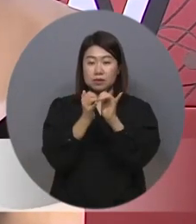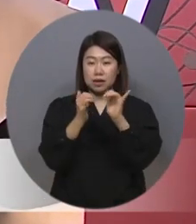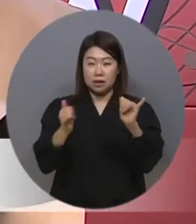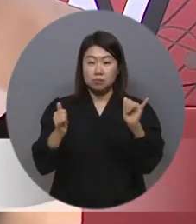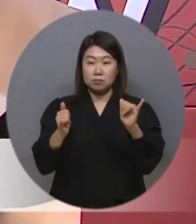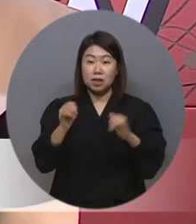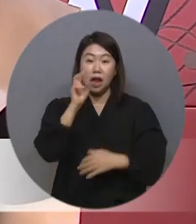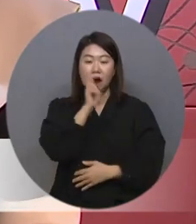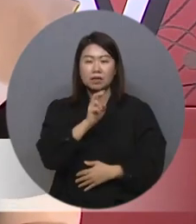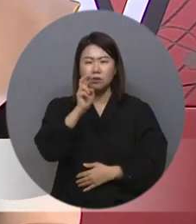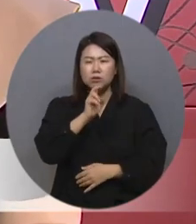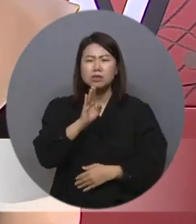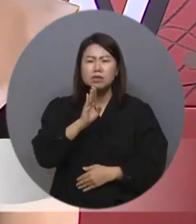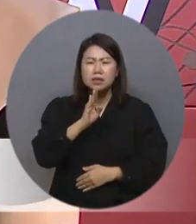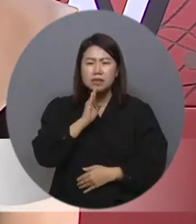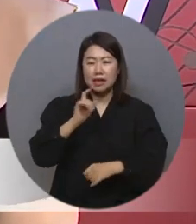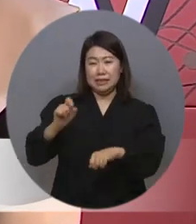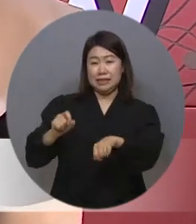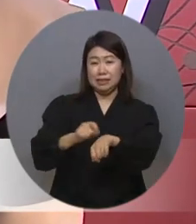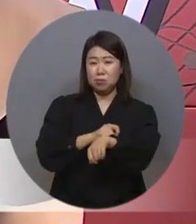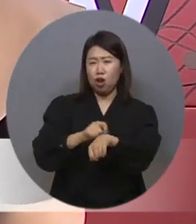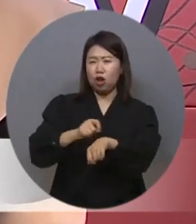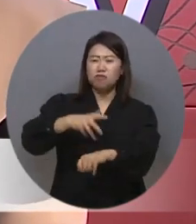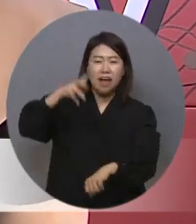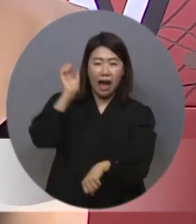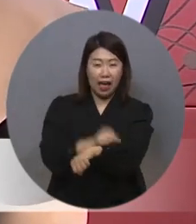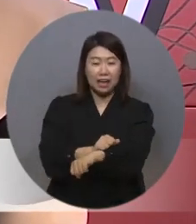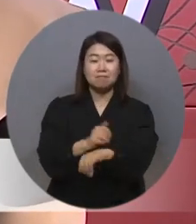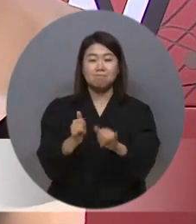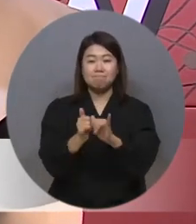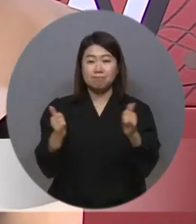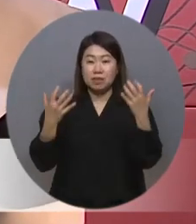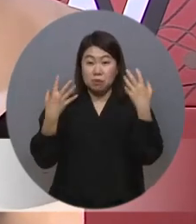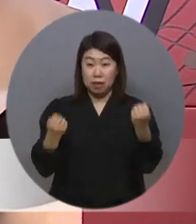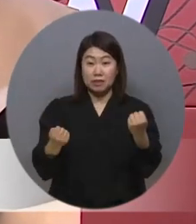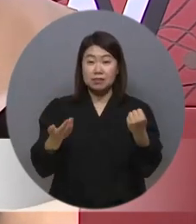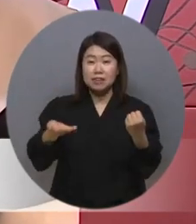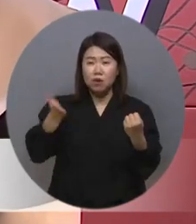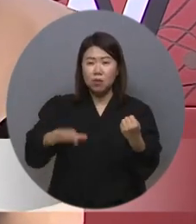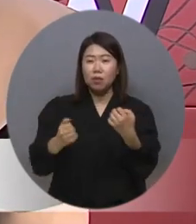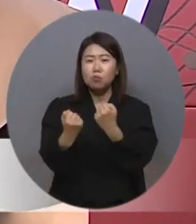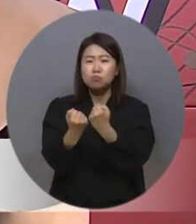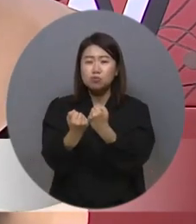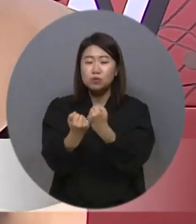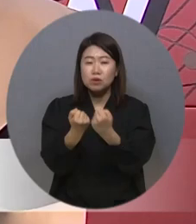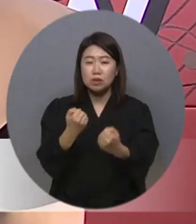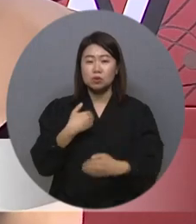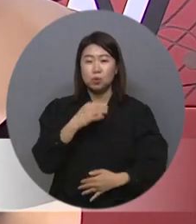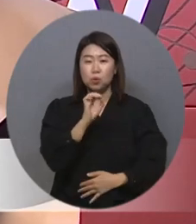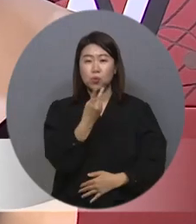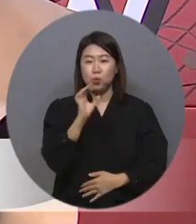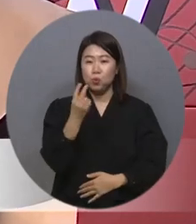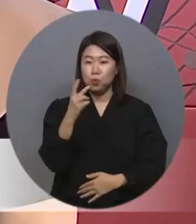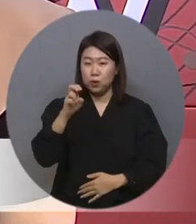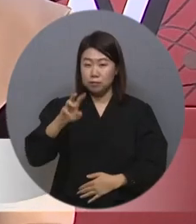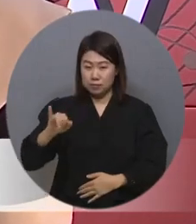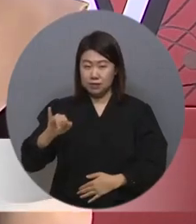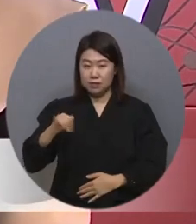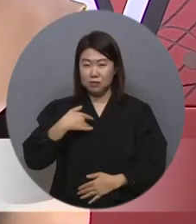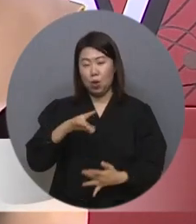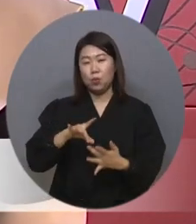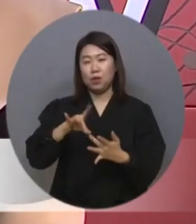정말 특별하고 엄청 잘하시는 분들도 많은데 또 그럼에도 불구하고 저 요요미를 선택해 주셔서